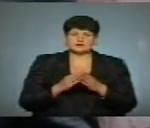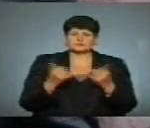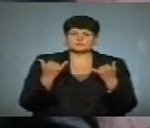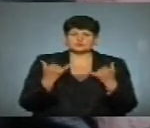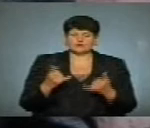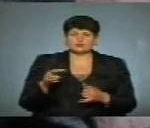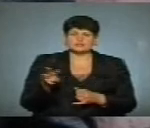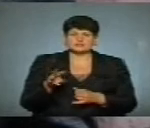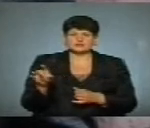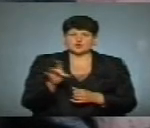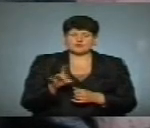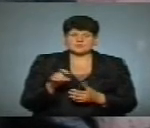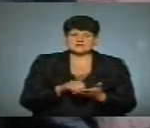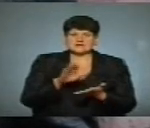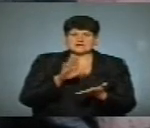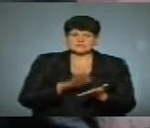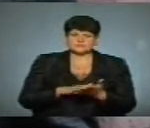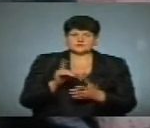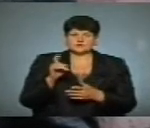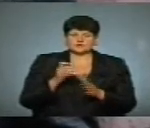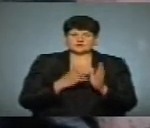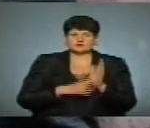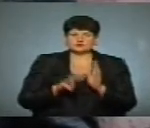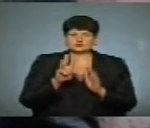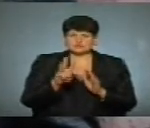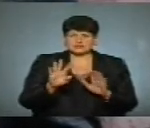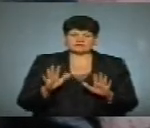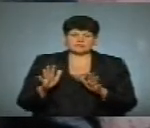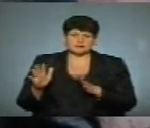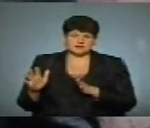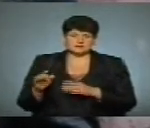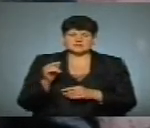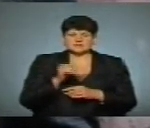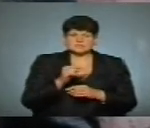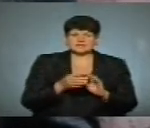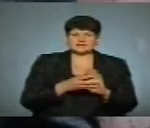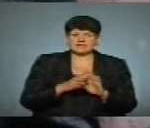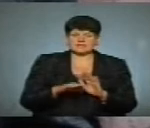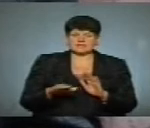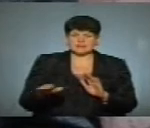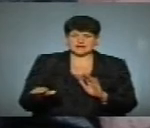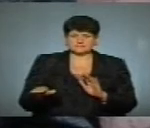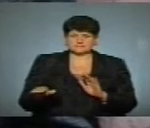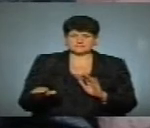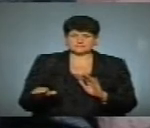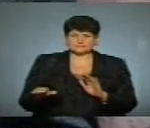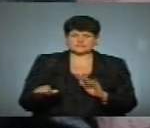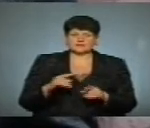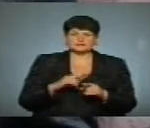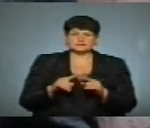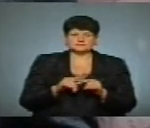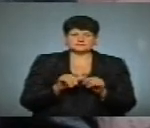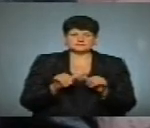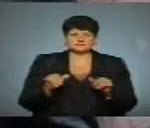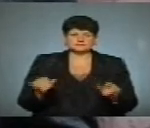в Монастириському районі зареєстровано 193 випадки, з них 9 дітей. Інтенсивний